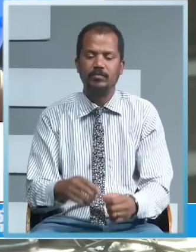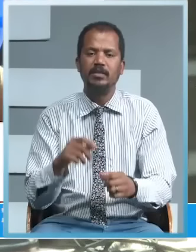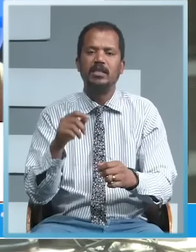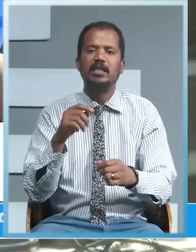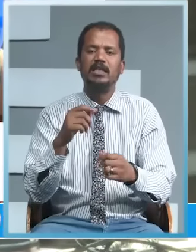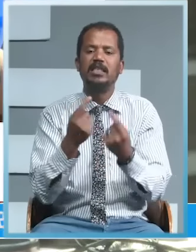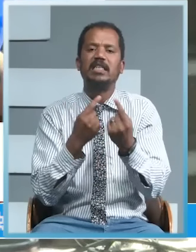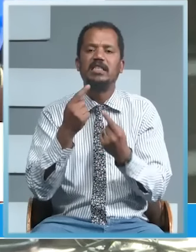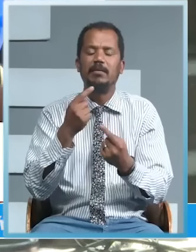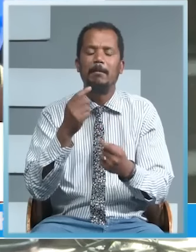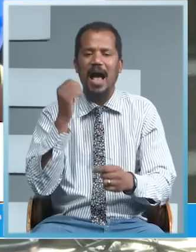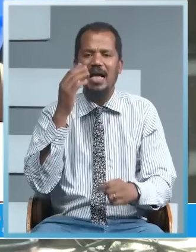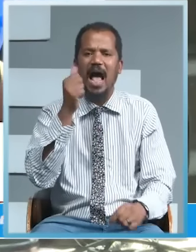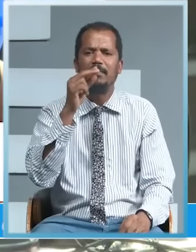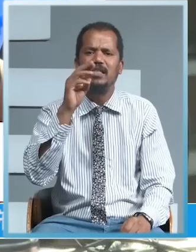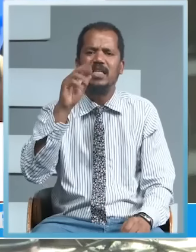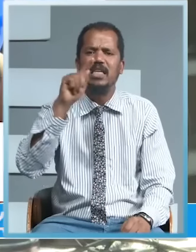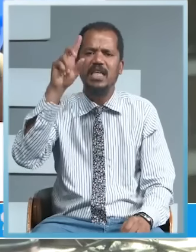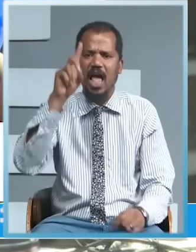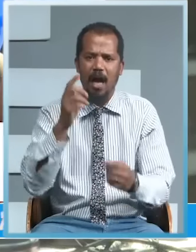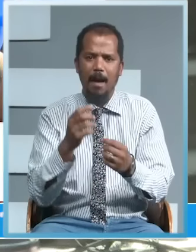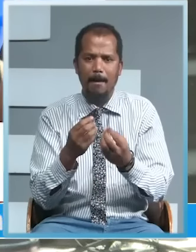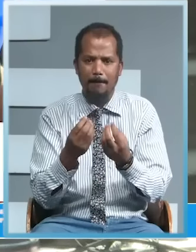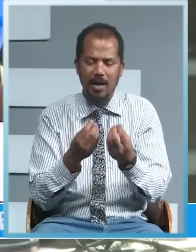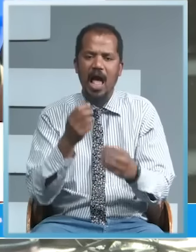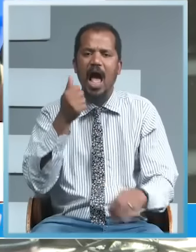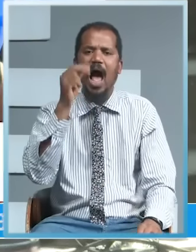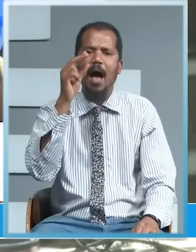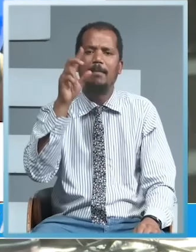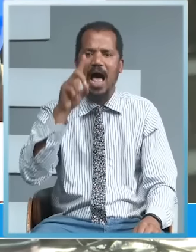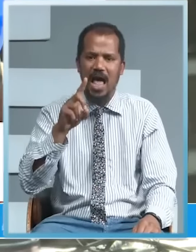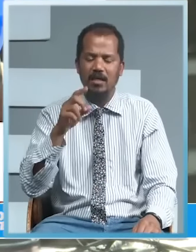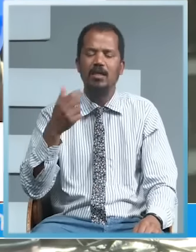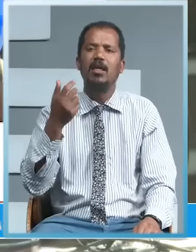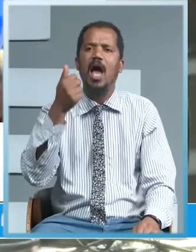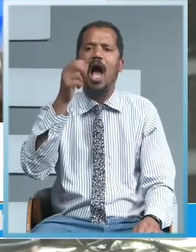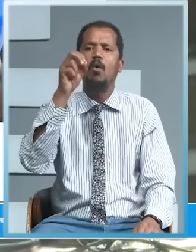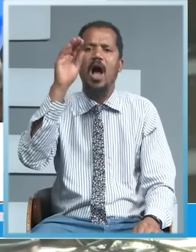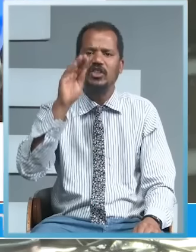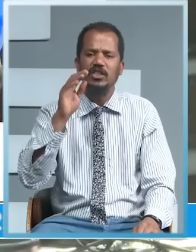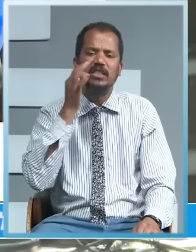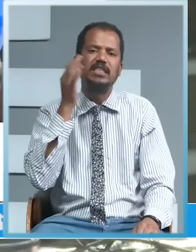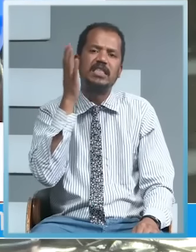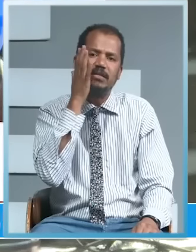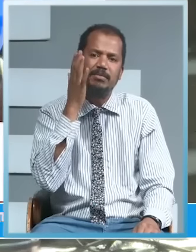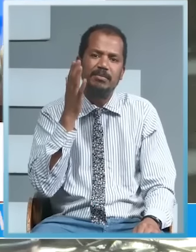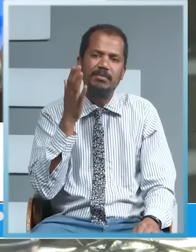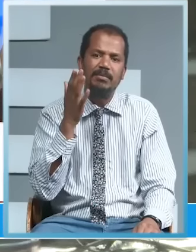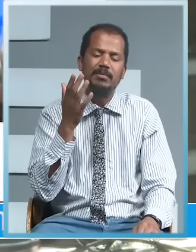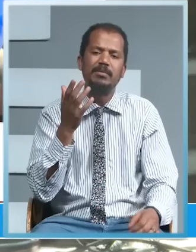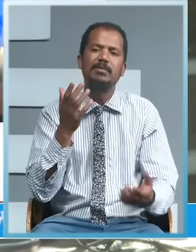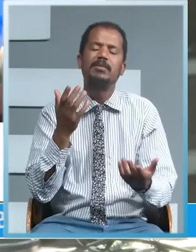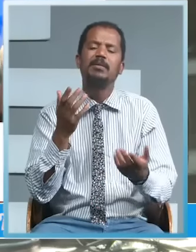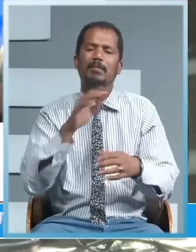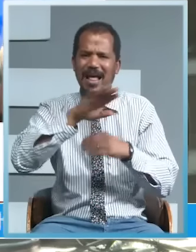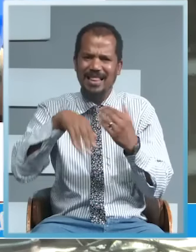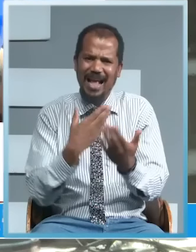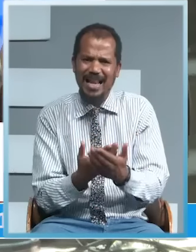ባንክ፣ አቢሲኒያ ባንክ፣ አባይ ባንክ፣ አዋሽ ባንክ፣ ንብ ባንክ